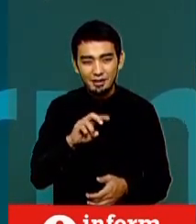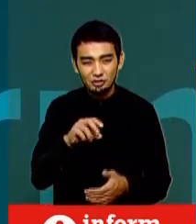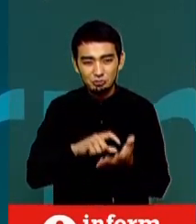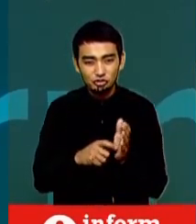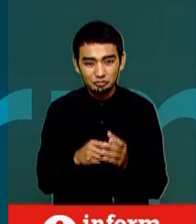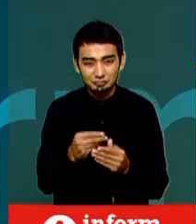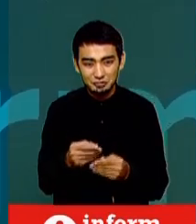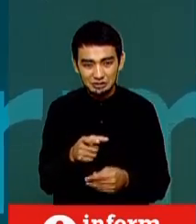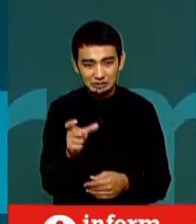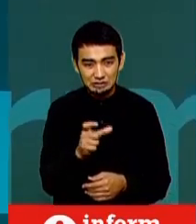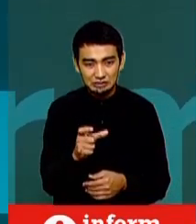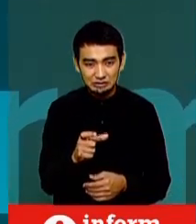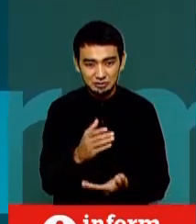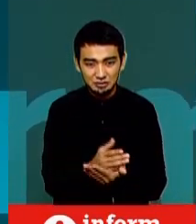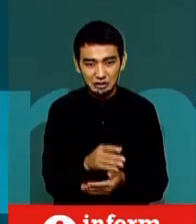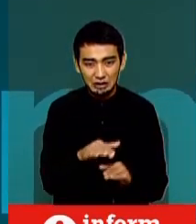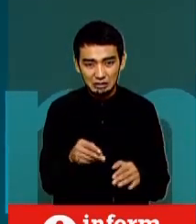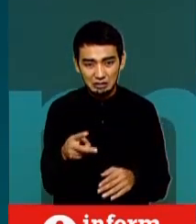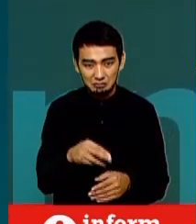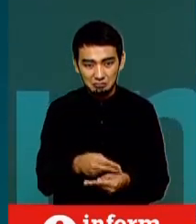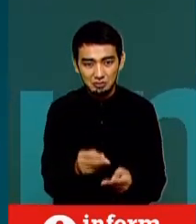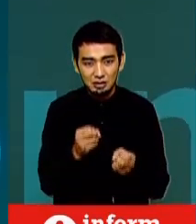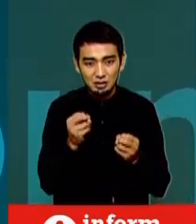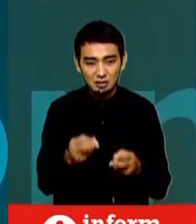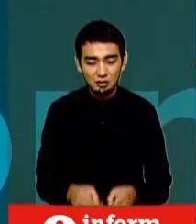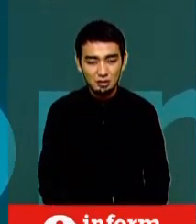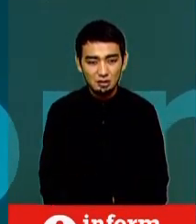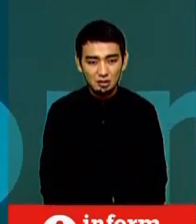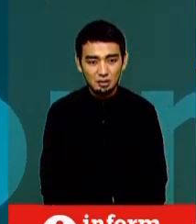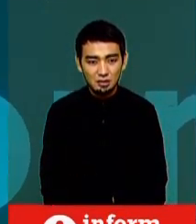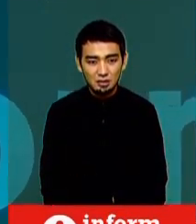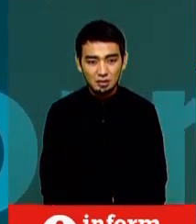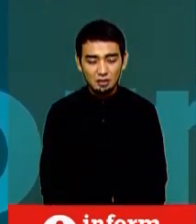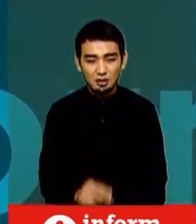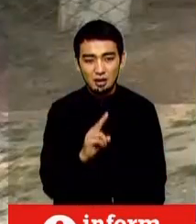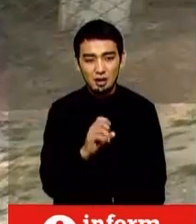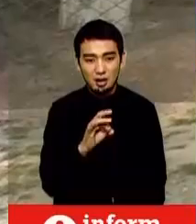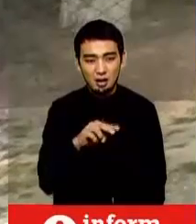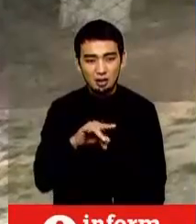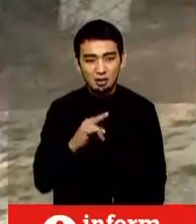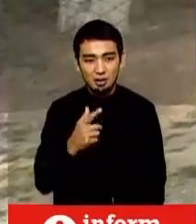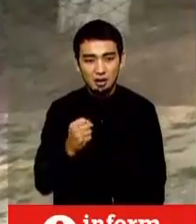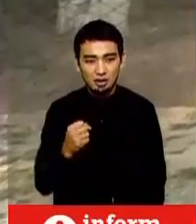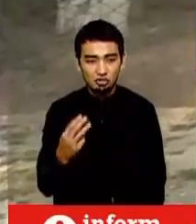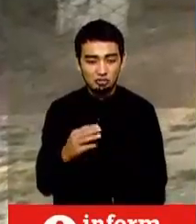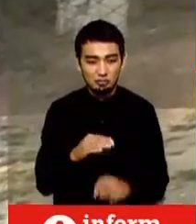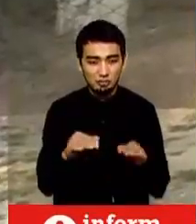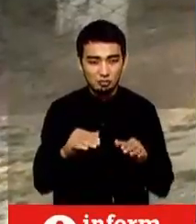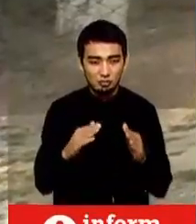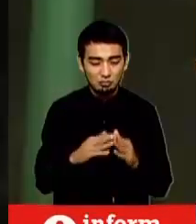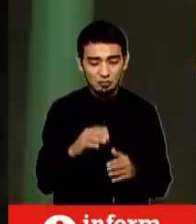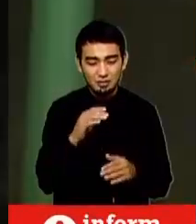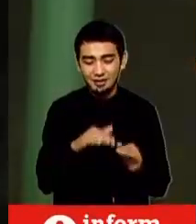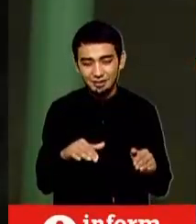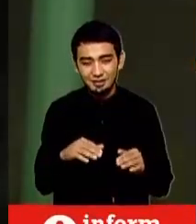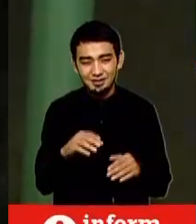кеткен балдарға мені қарлығаш балабақшасы. Жаз басында ата-аналар осындай сұмдықты